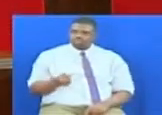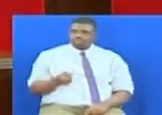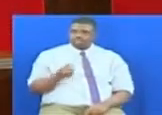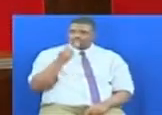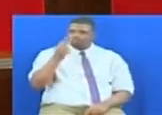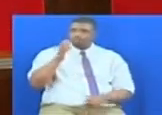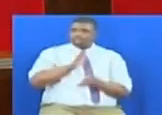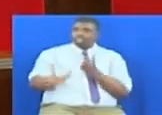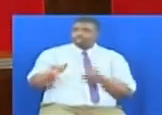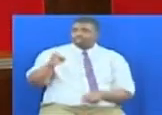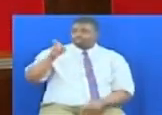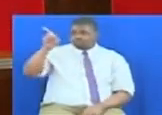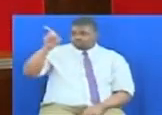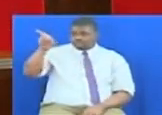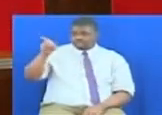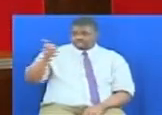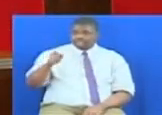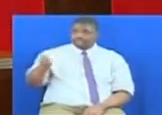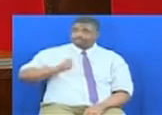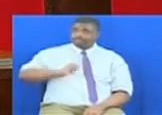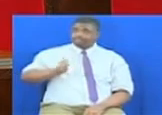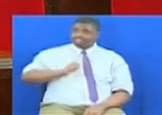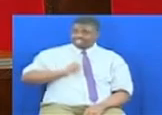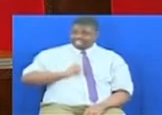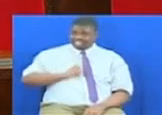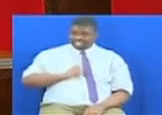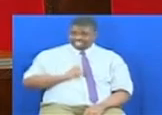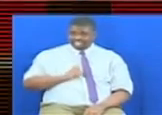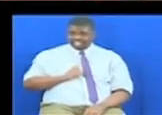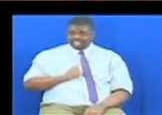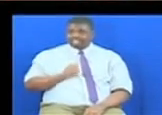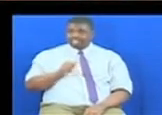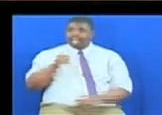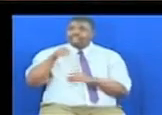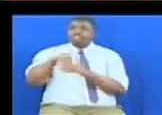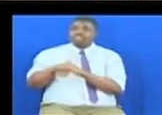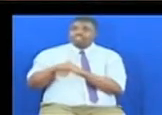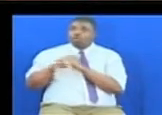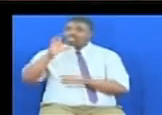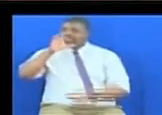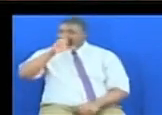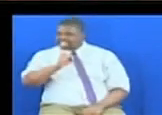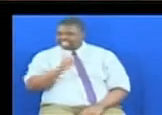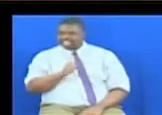akimbilia kule private ili akidhani kwamba atafichua siri.